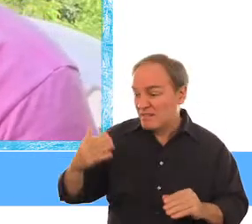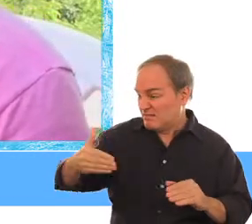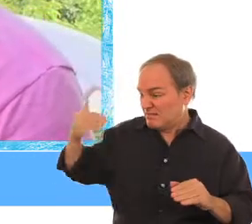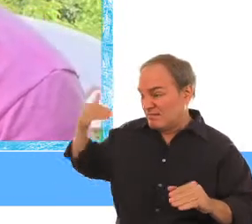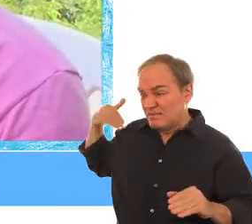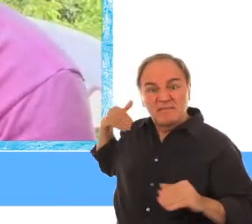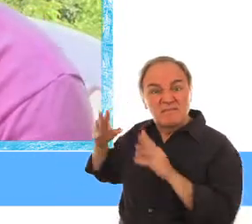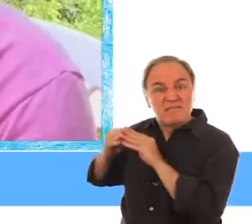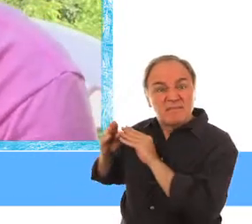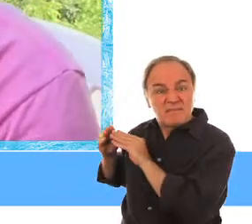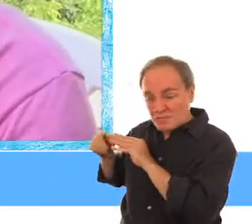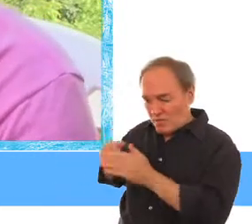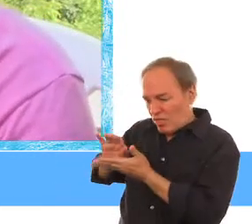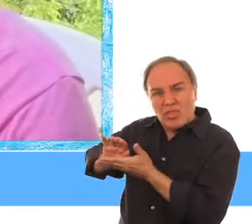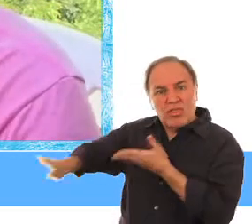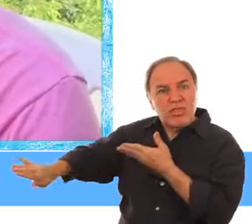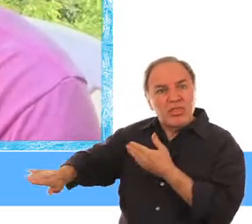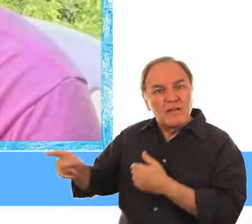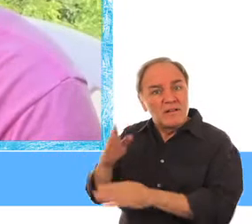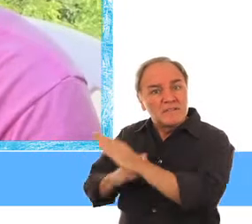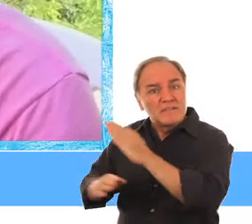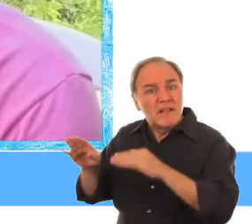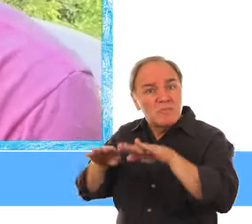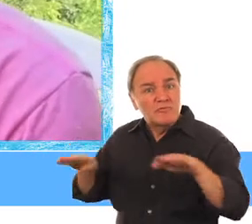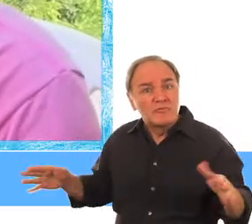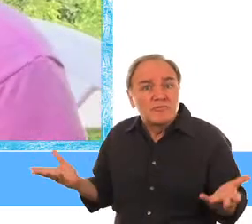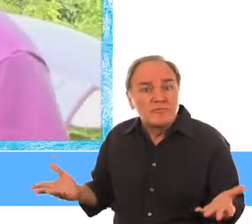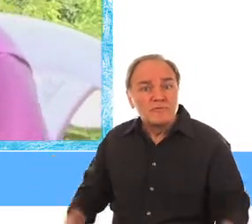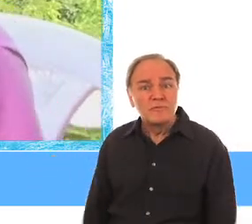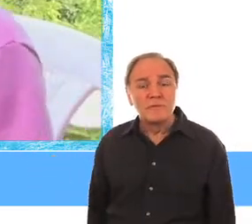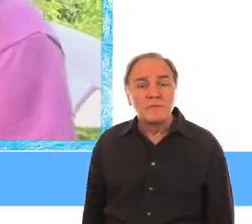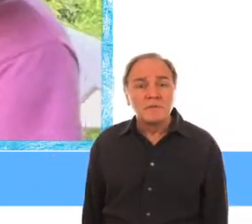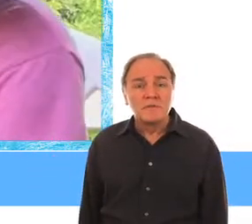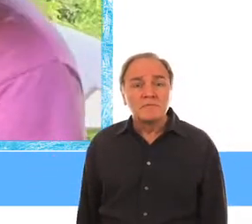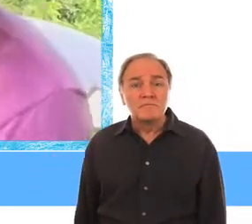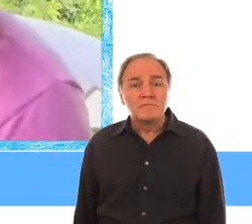dernières réunions, nous n'étions pas invités. Donc nous étions exclus.